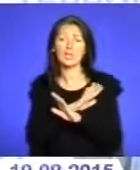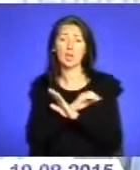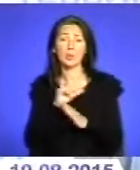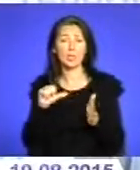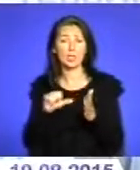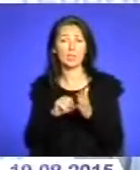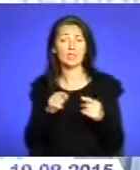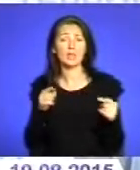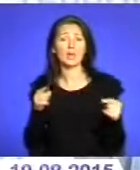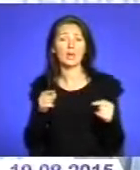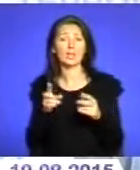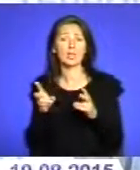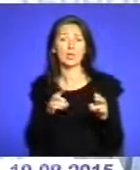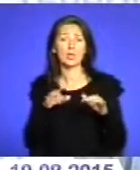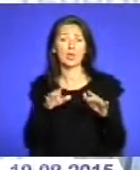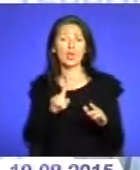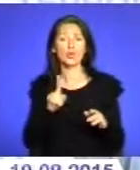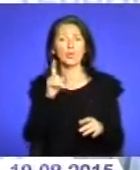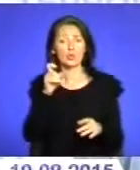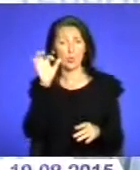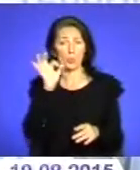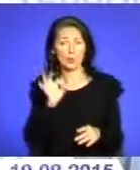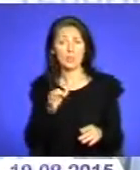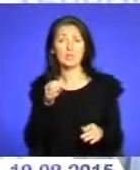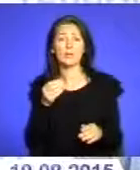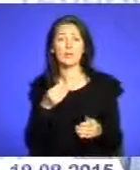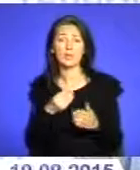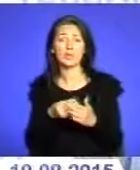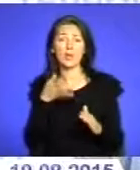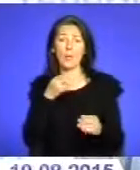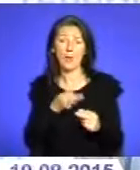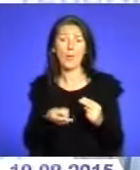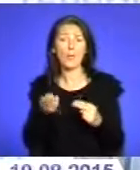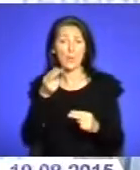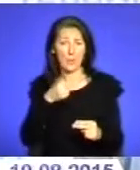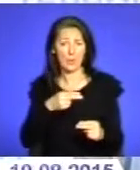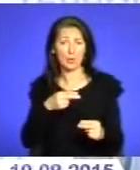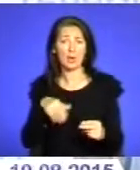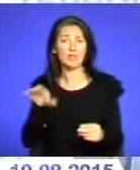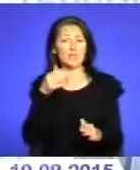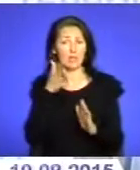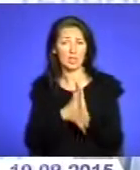100% вартості компенсувати їм всі витрати на комунальні послуги.